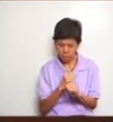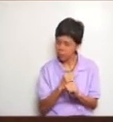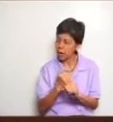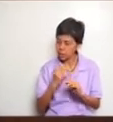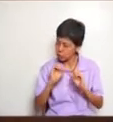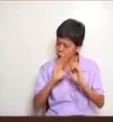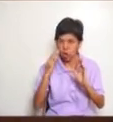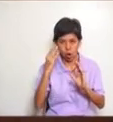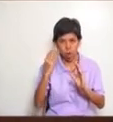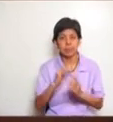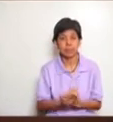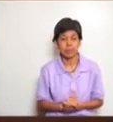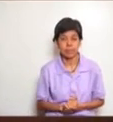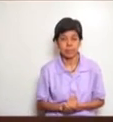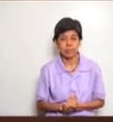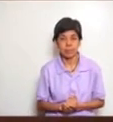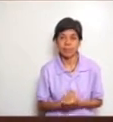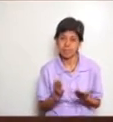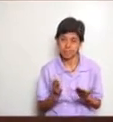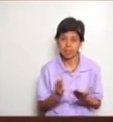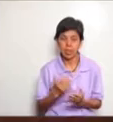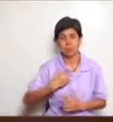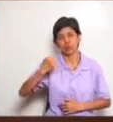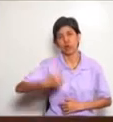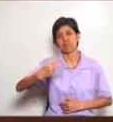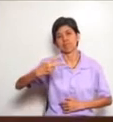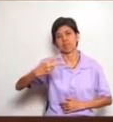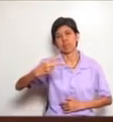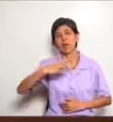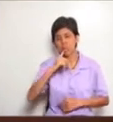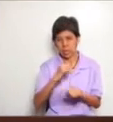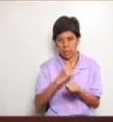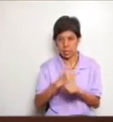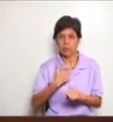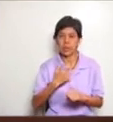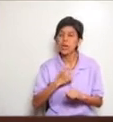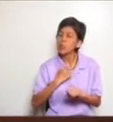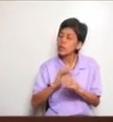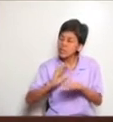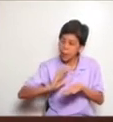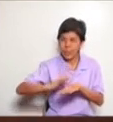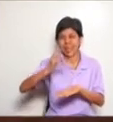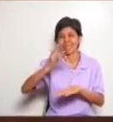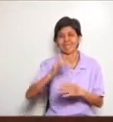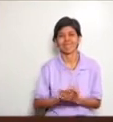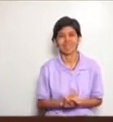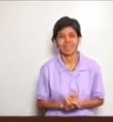ส้างทยิงใหญ่ชัไฮะ ตลงหลากคนพธจะเรีพธิสร้าง เราวาพระธรรมชาติ